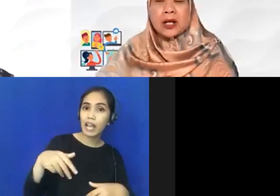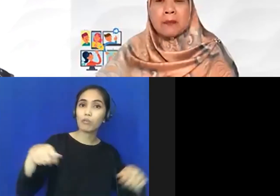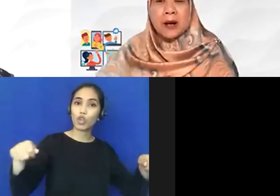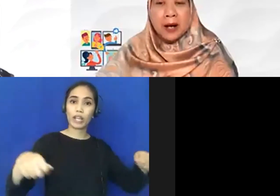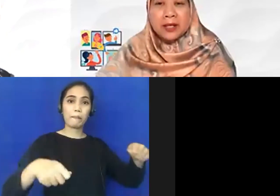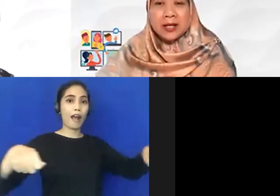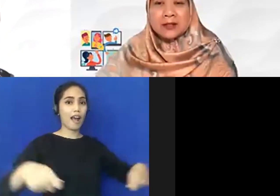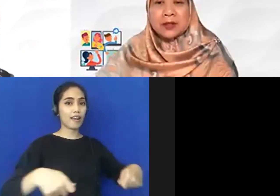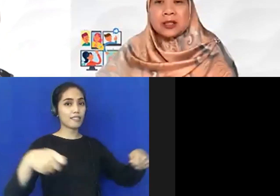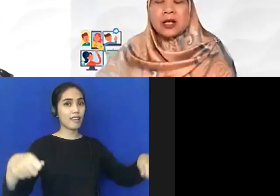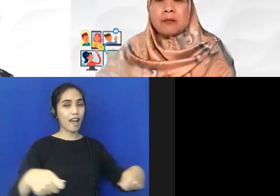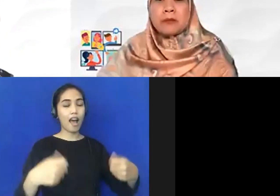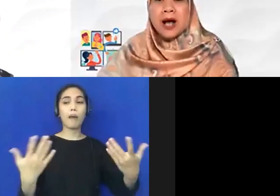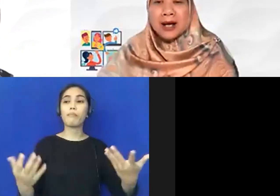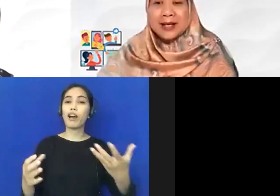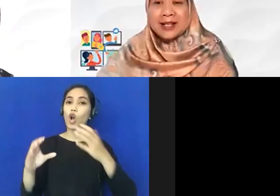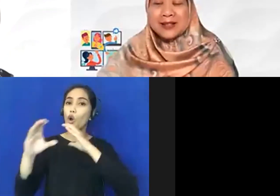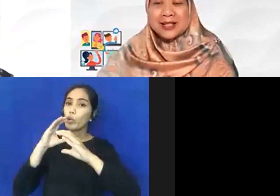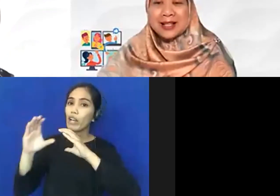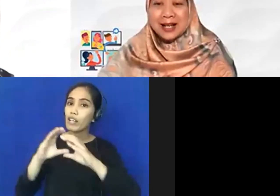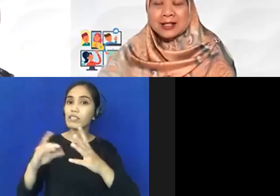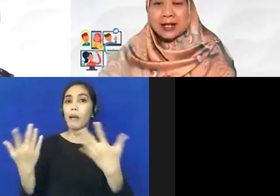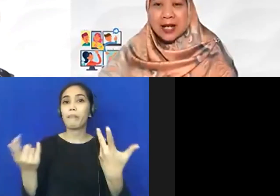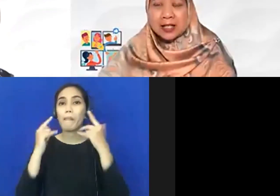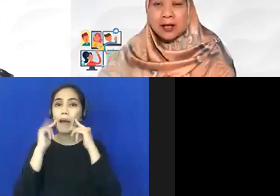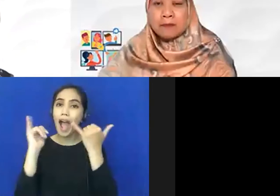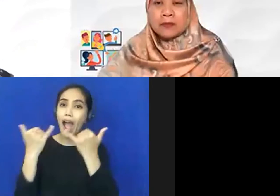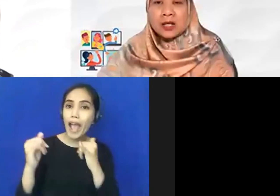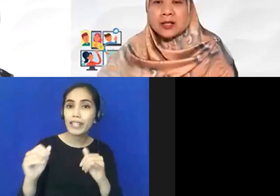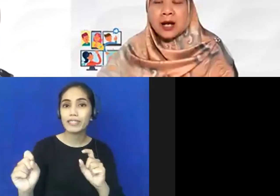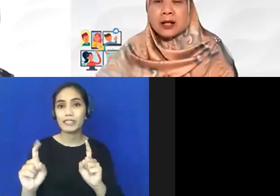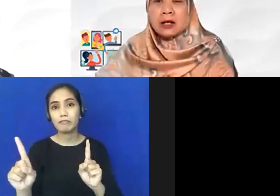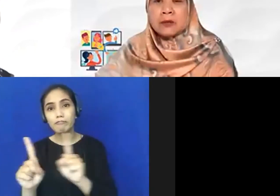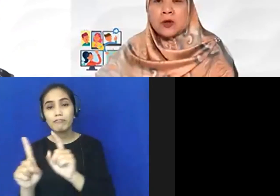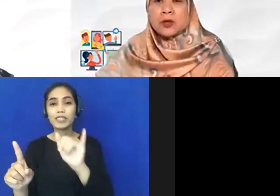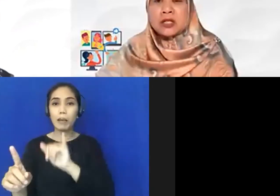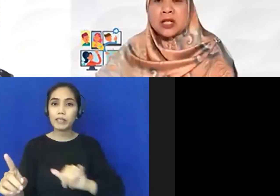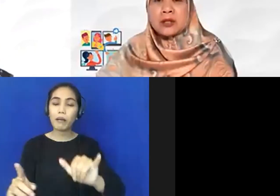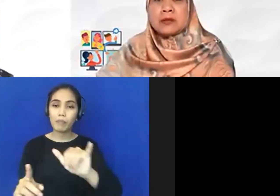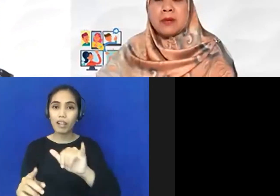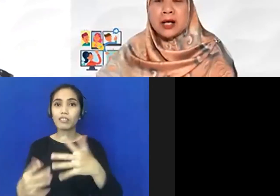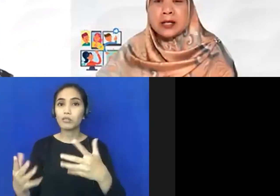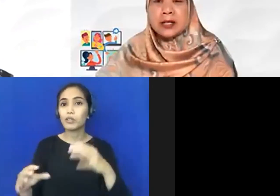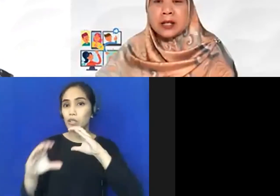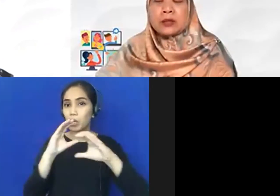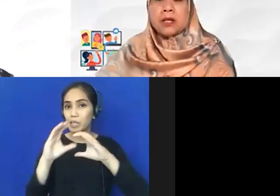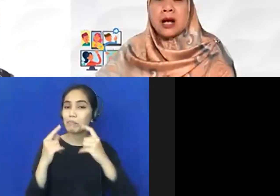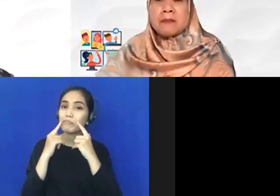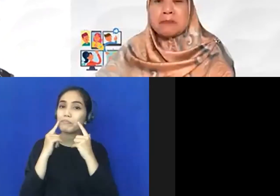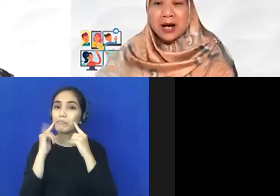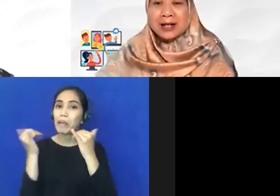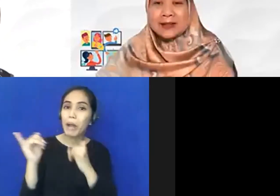yang mereka pahami ya, seperti bermain misalnya kan, seringkali kita ngajak anak berkomunikasi lewat bermain,